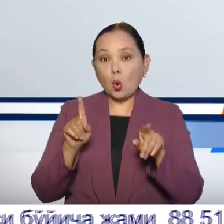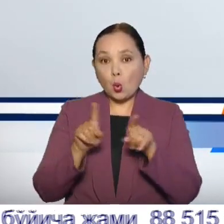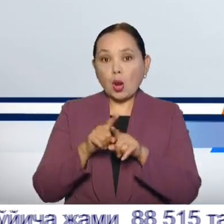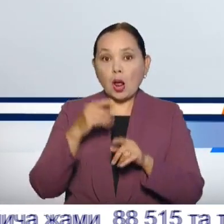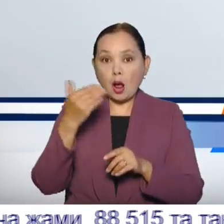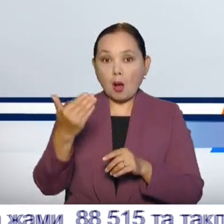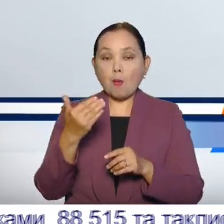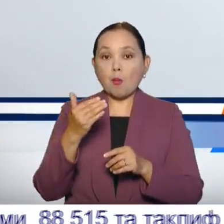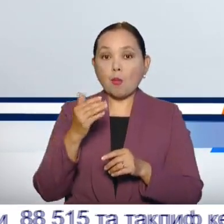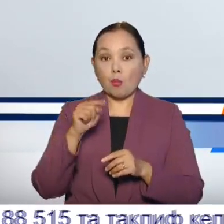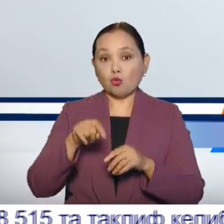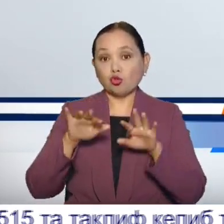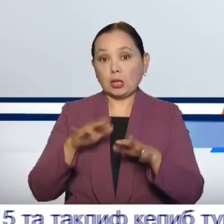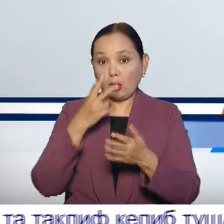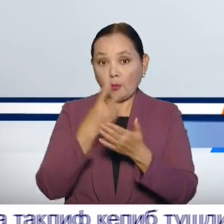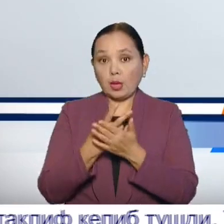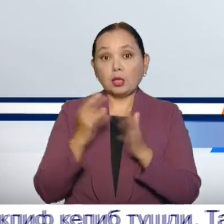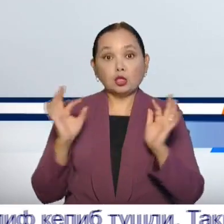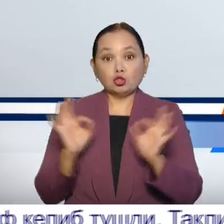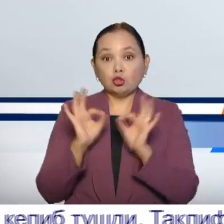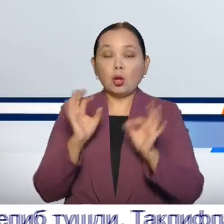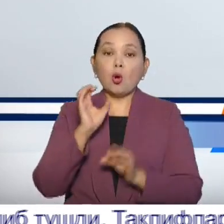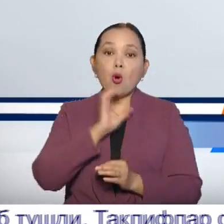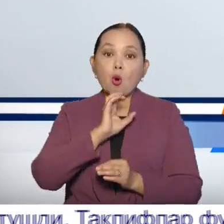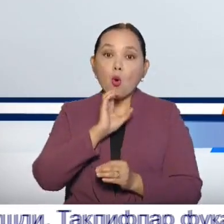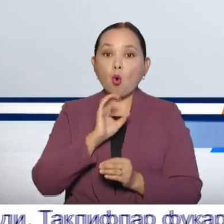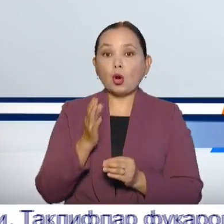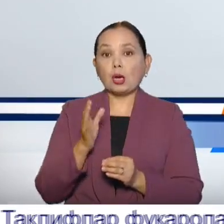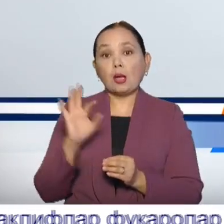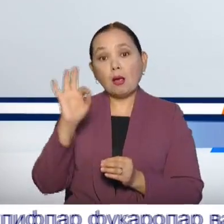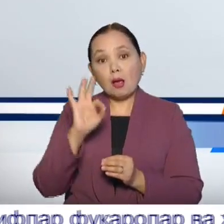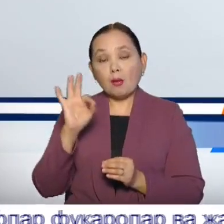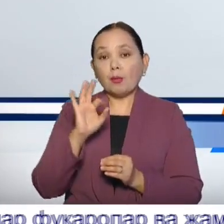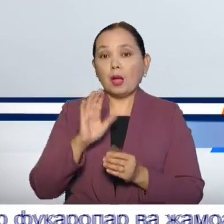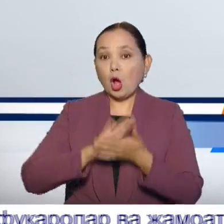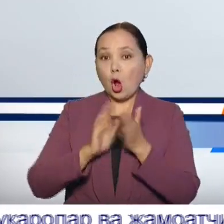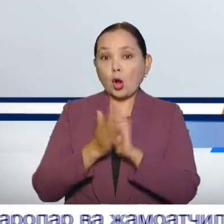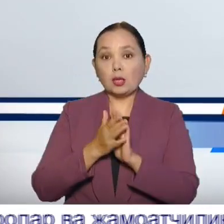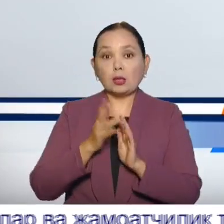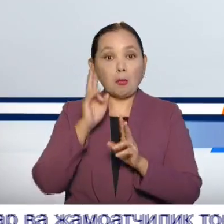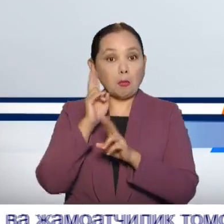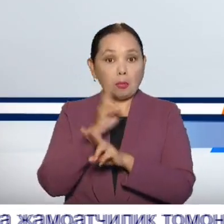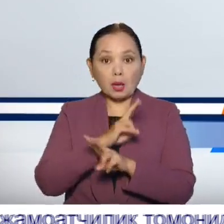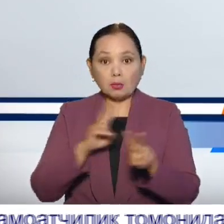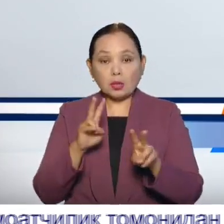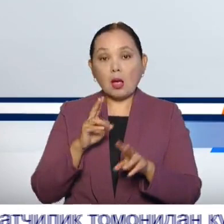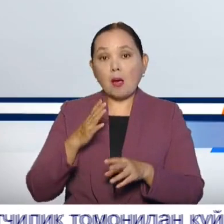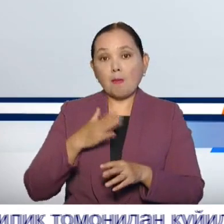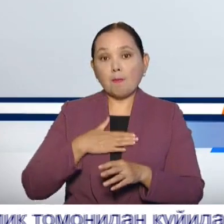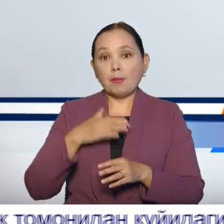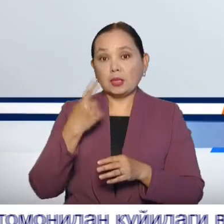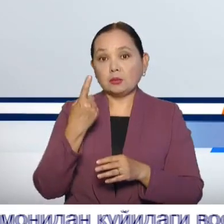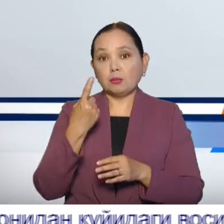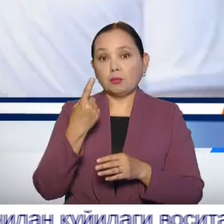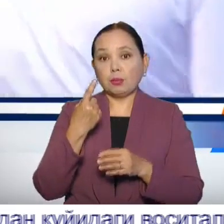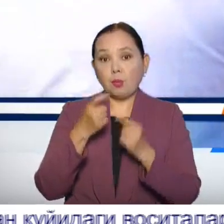yerda bo'lganligi uchun hech narsani, o'g'irlikni, bunaqa holatlarni bilishmagandi, lekin biz bir pochkadan pul